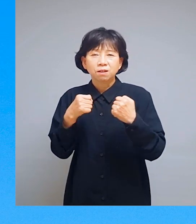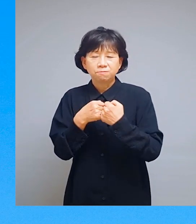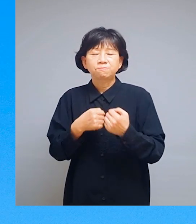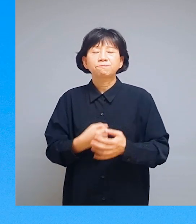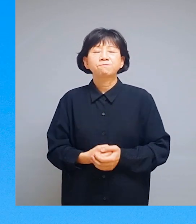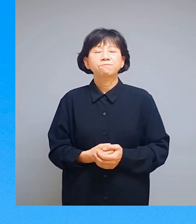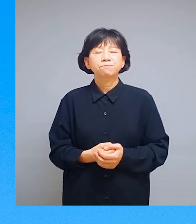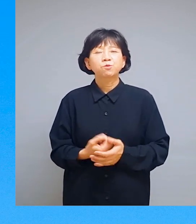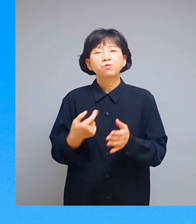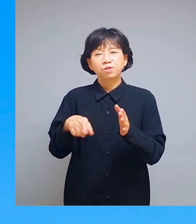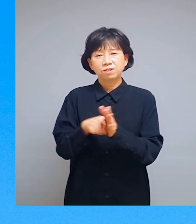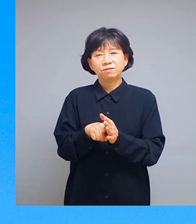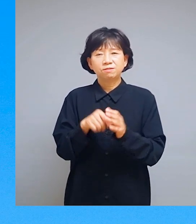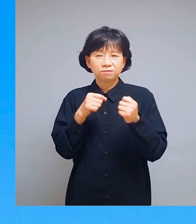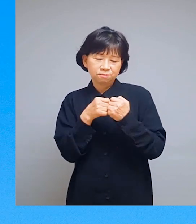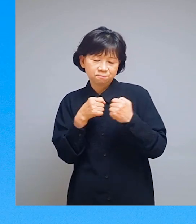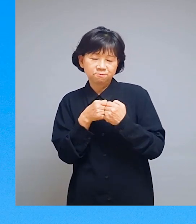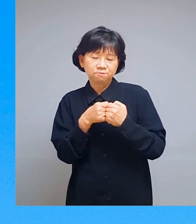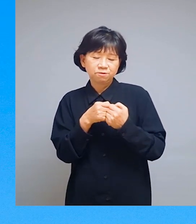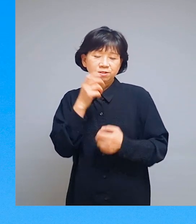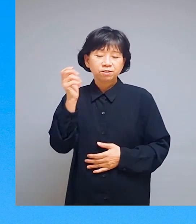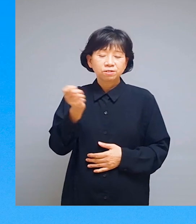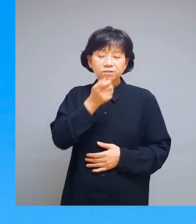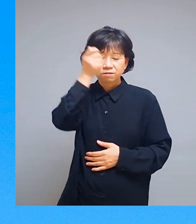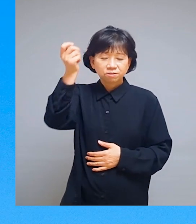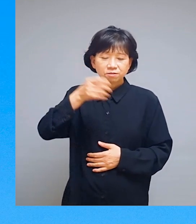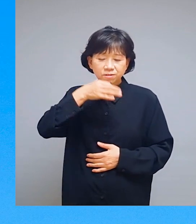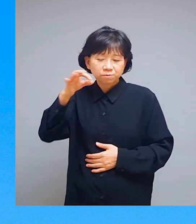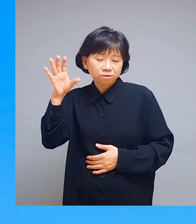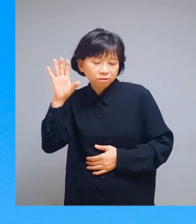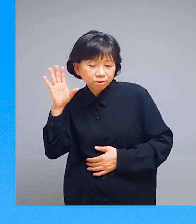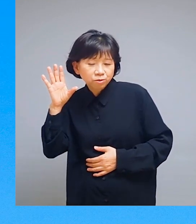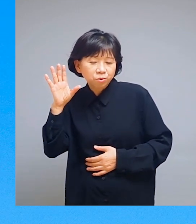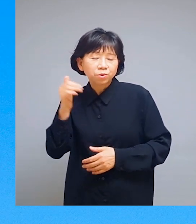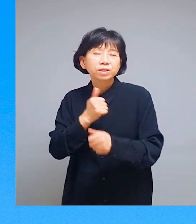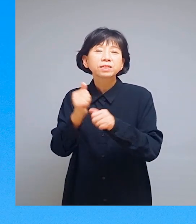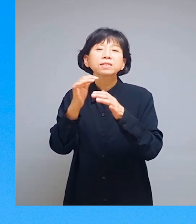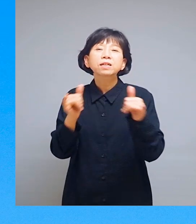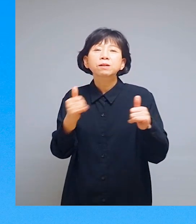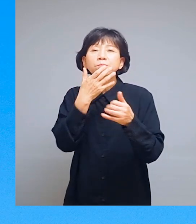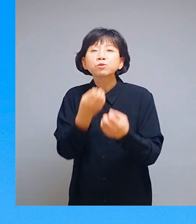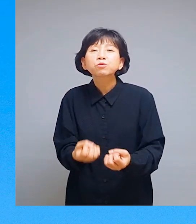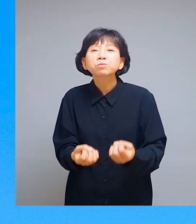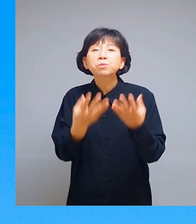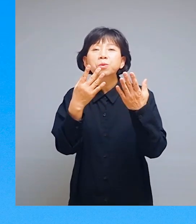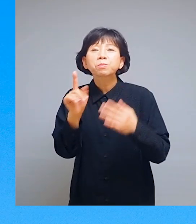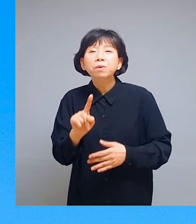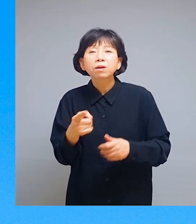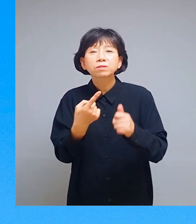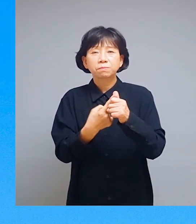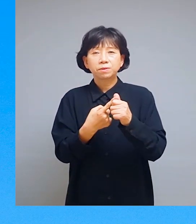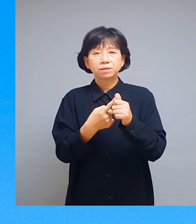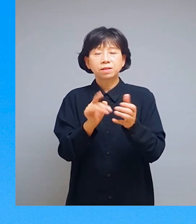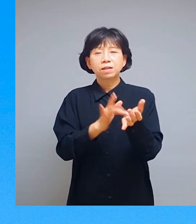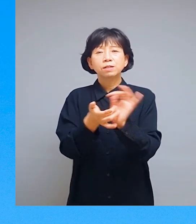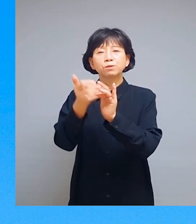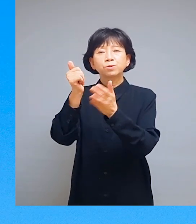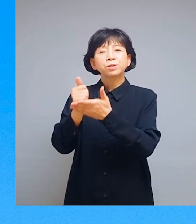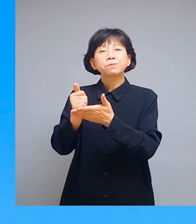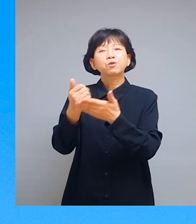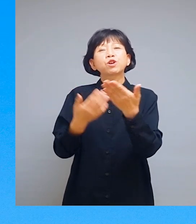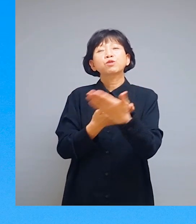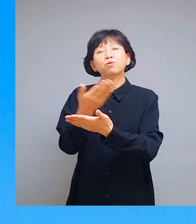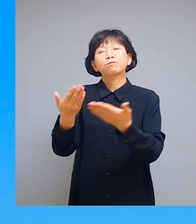거예요. 그렇다면 성령의 음성을 듣고 이기는 자가 누리는 축복은 뭘까요? 먼저 예수님과 친밀한